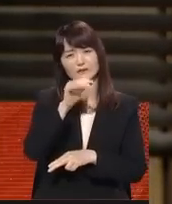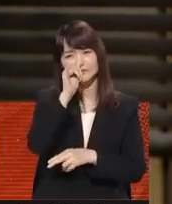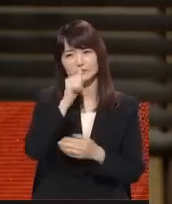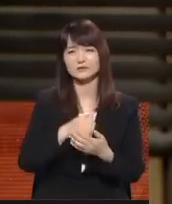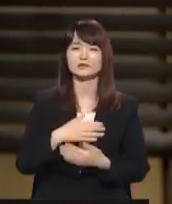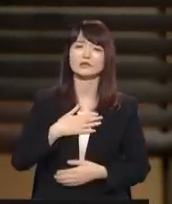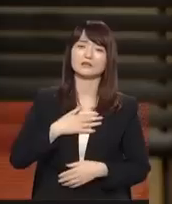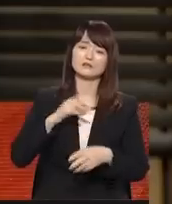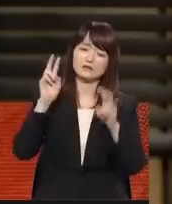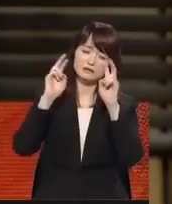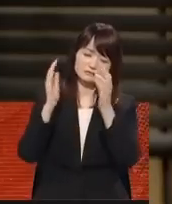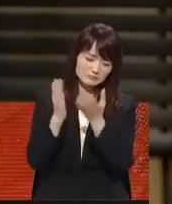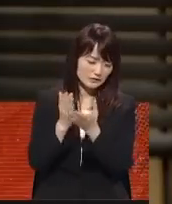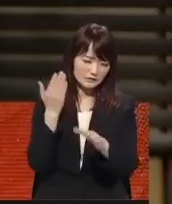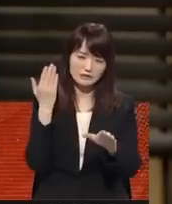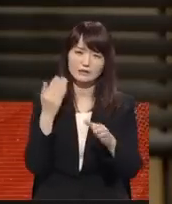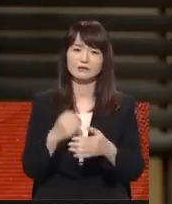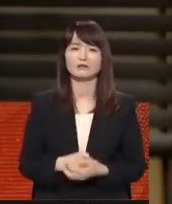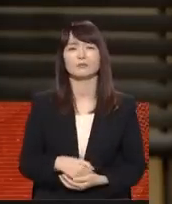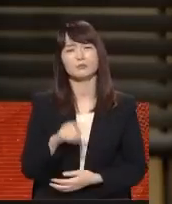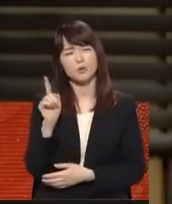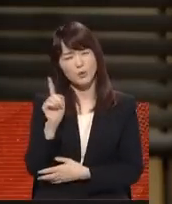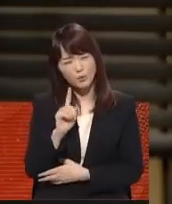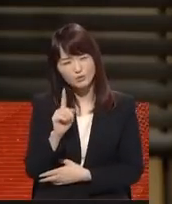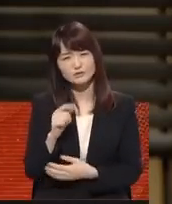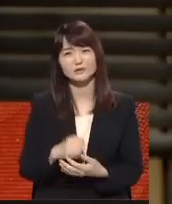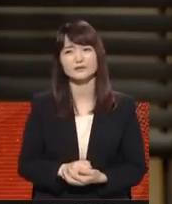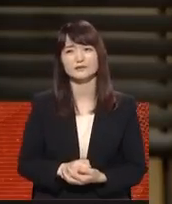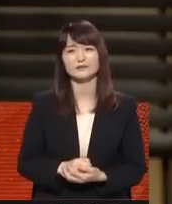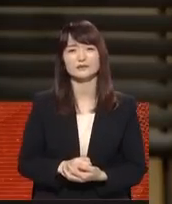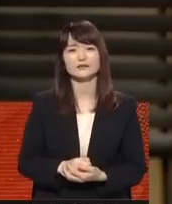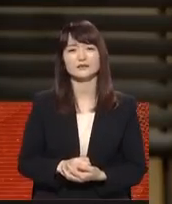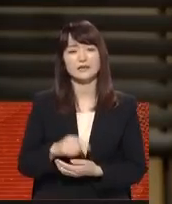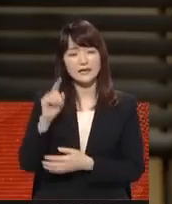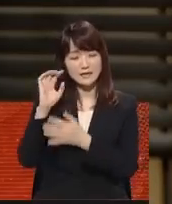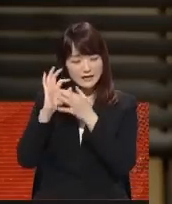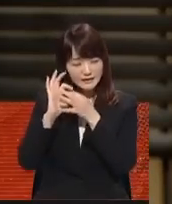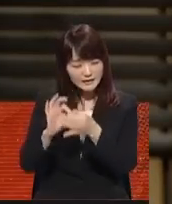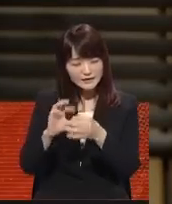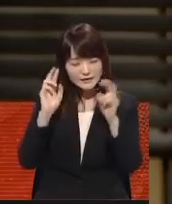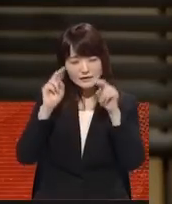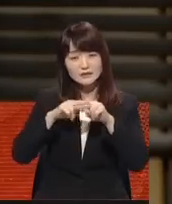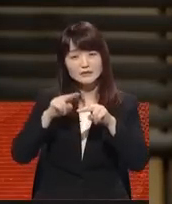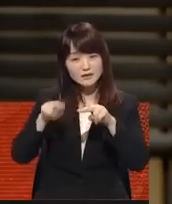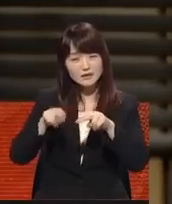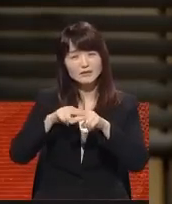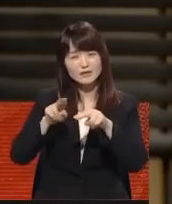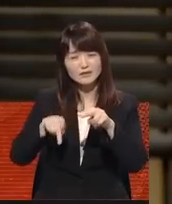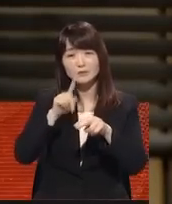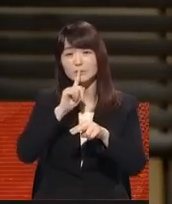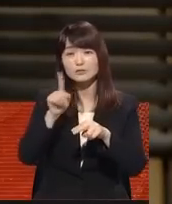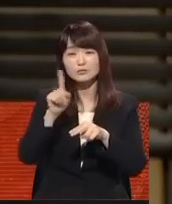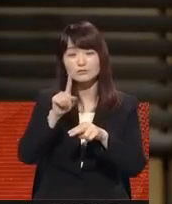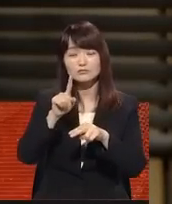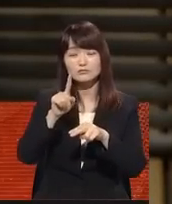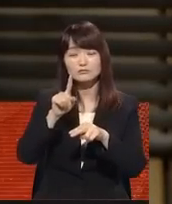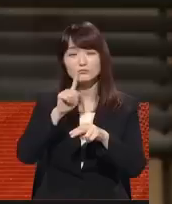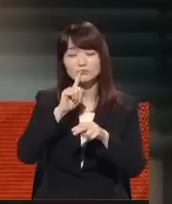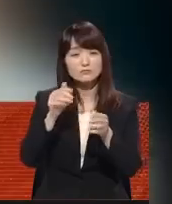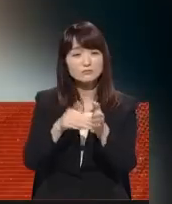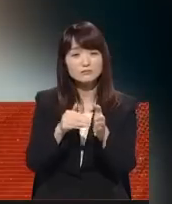회사랑 좀 안 맞는 거 같다 뭐 어떻다 퇴사를 계속 입에 달고 사니까 처음에는 저러다 말겠지라고 하는데 어느